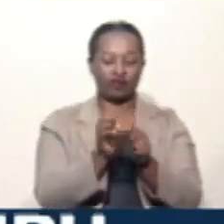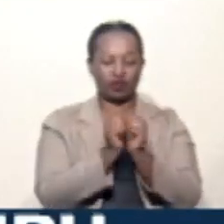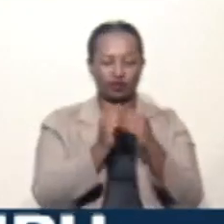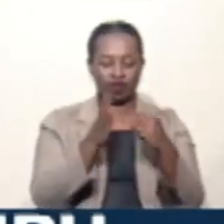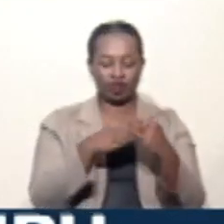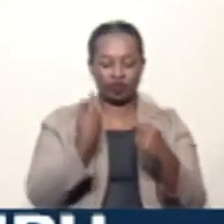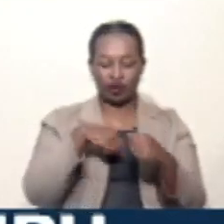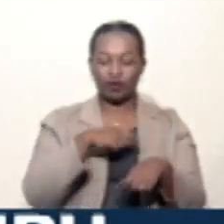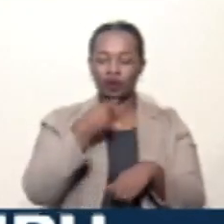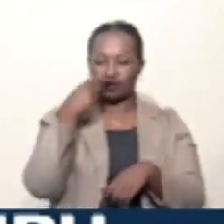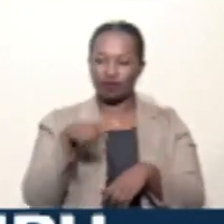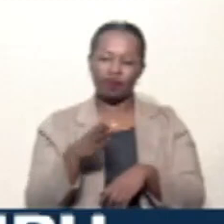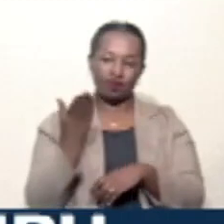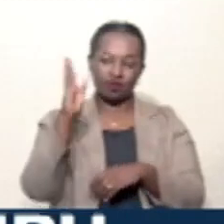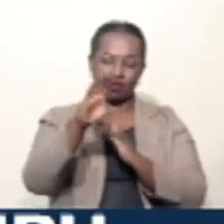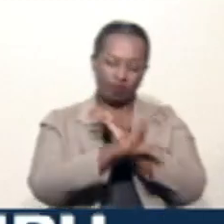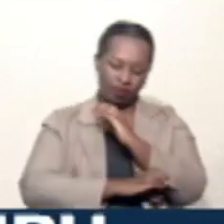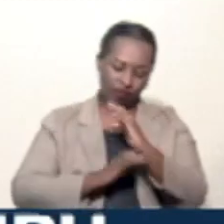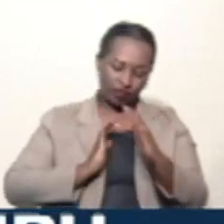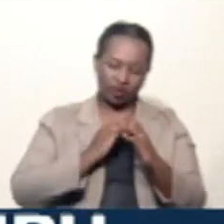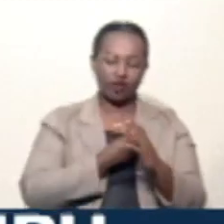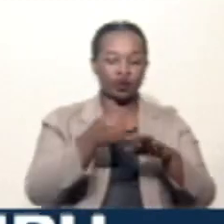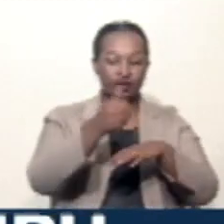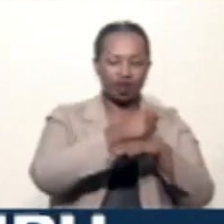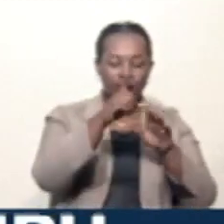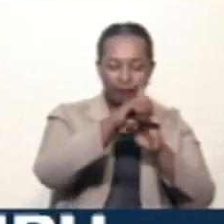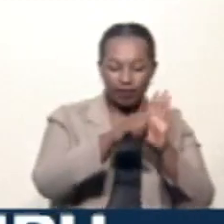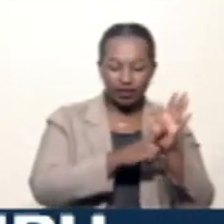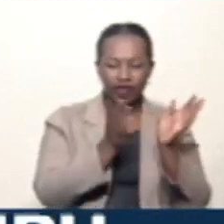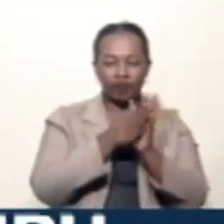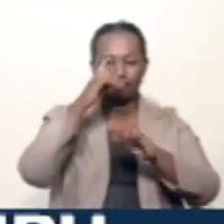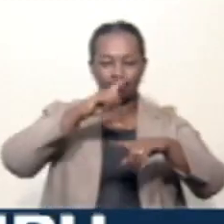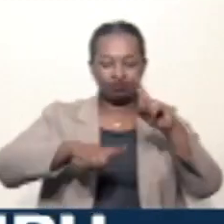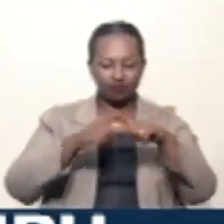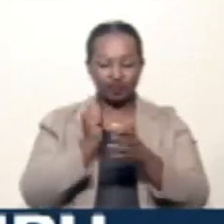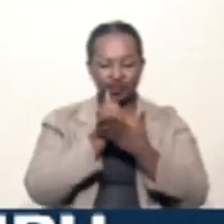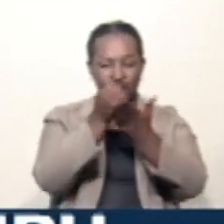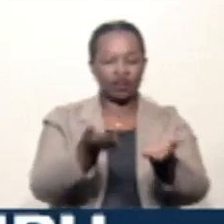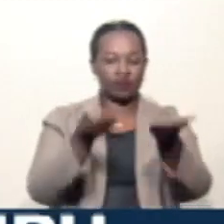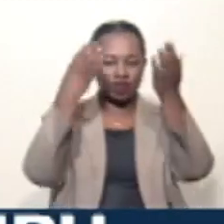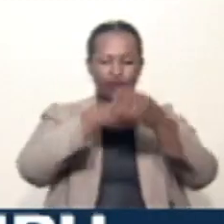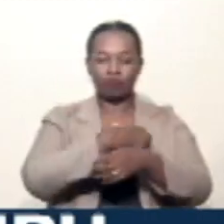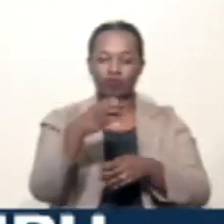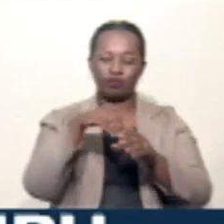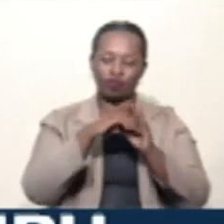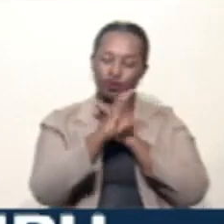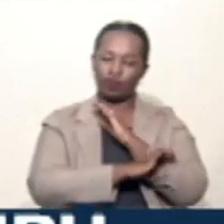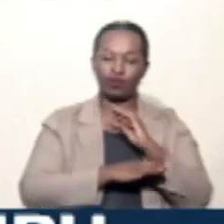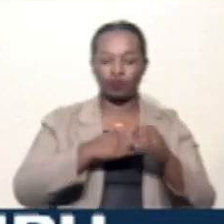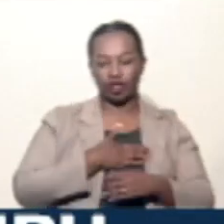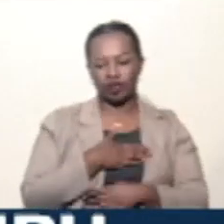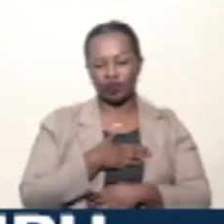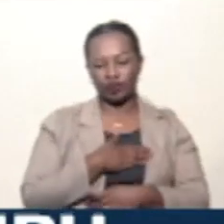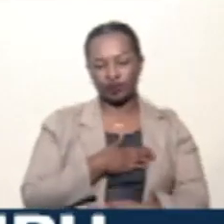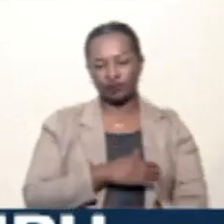bihugu byacu tugashyiraho amategeko na za politike zifasha kuzamura ubukungu mu bihugu byacu. Public policy to